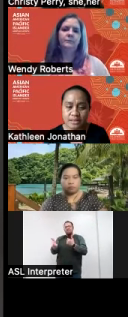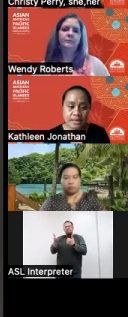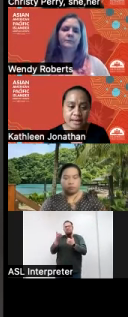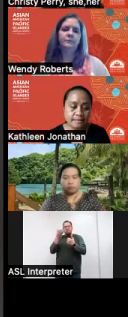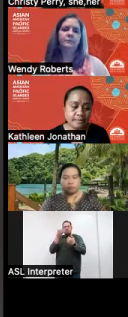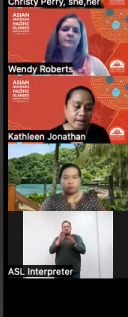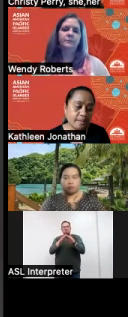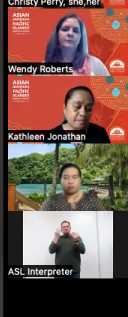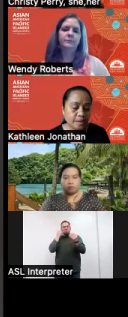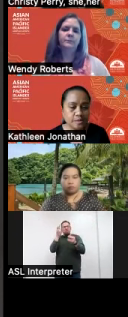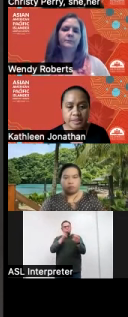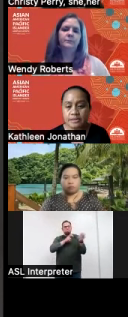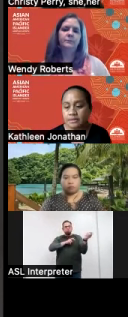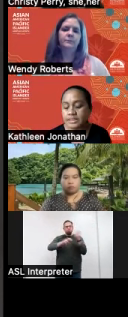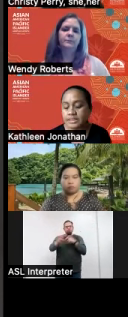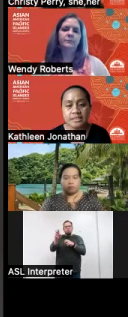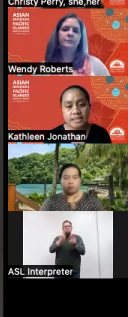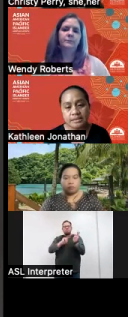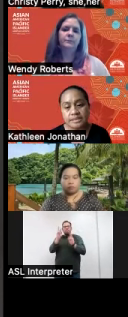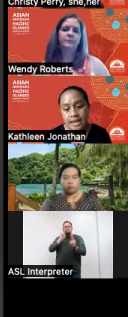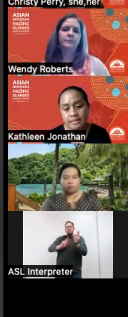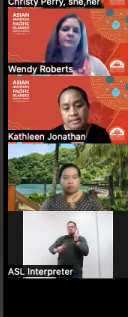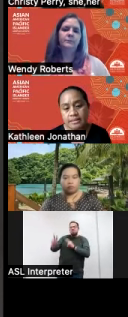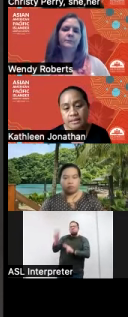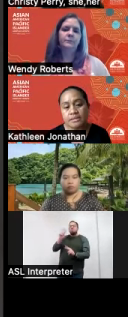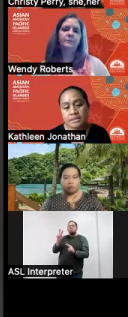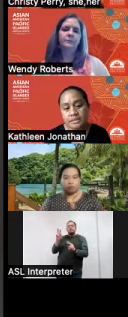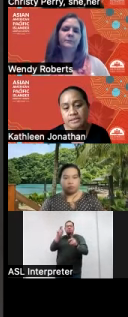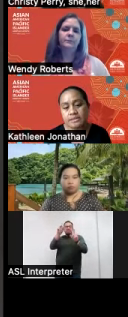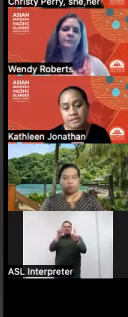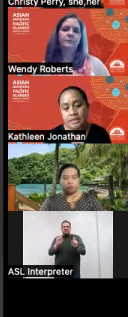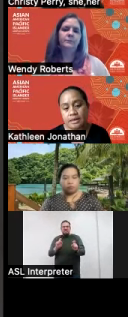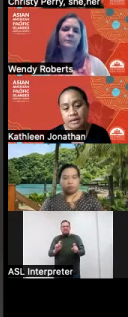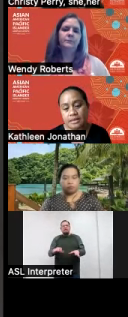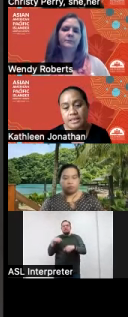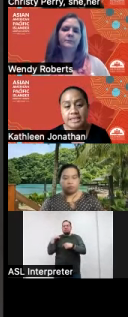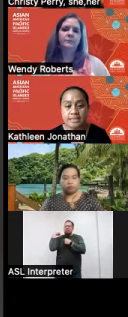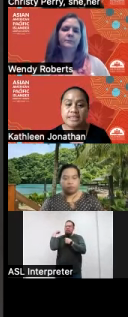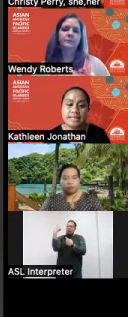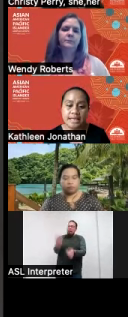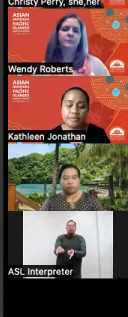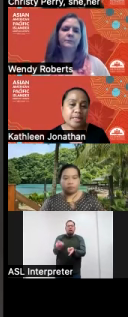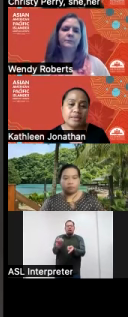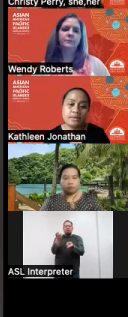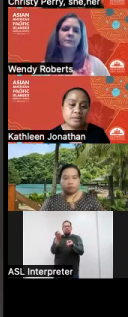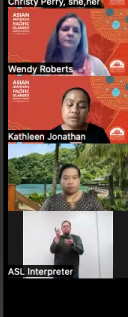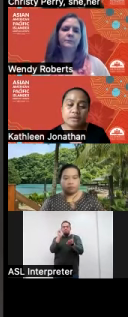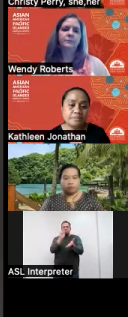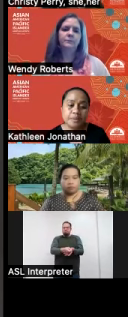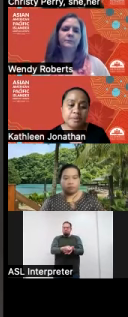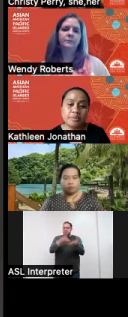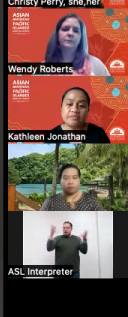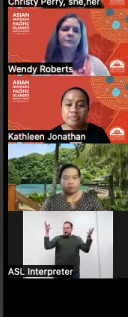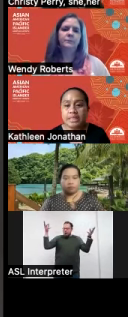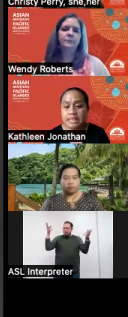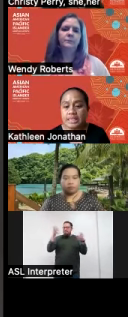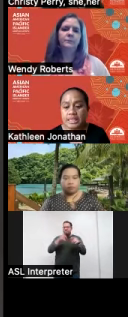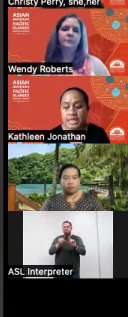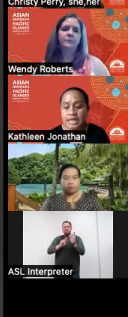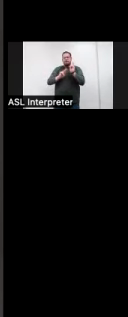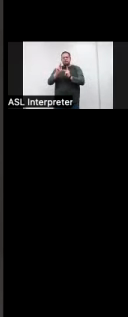tourists, and there's been testing done since. وكانت هذه الجزر